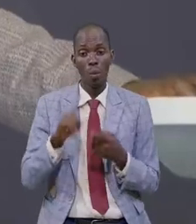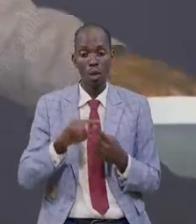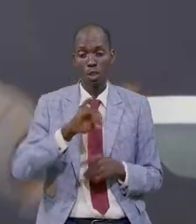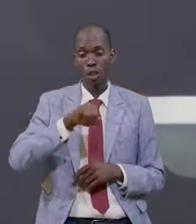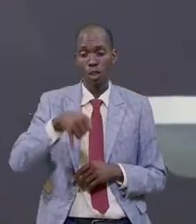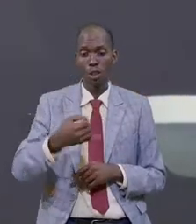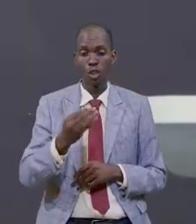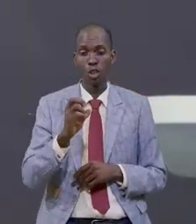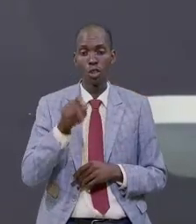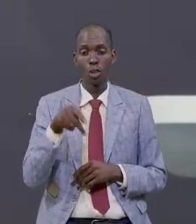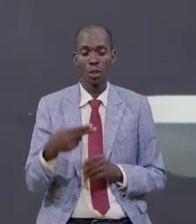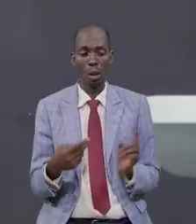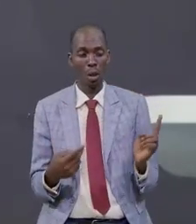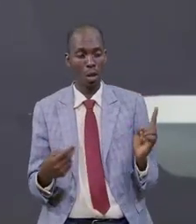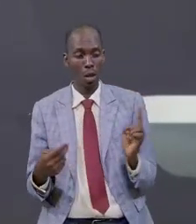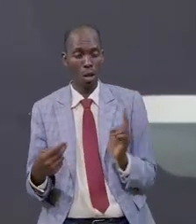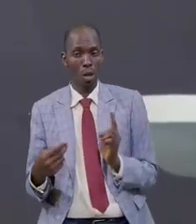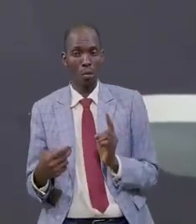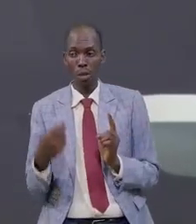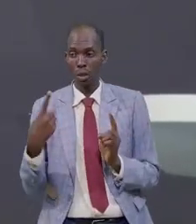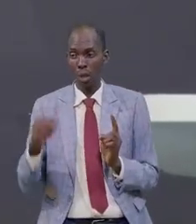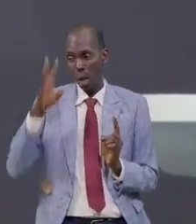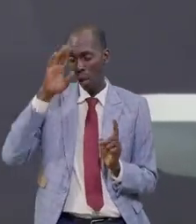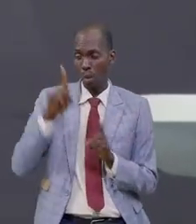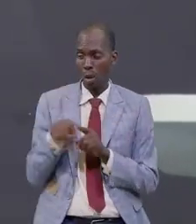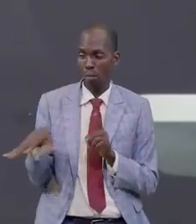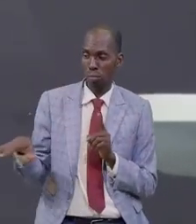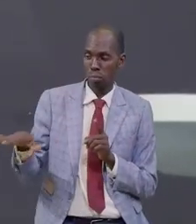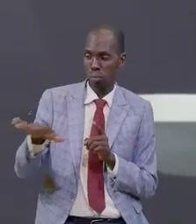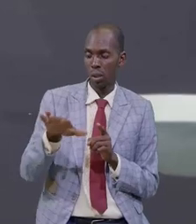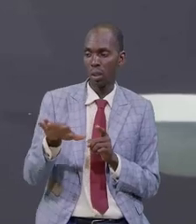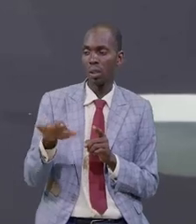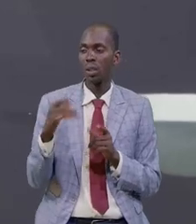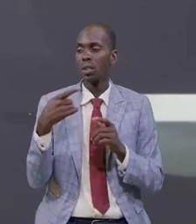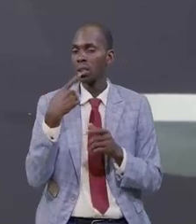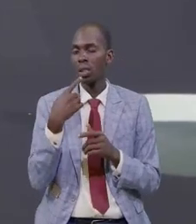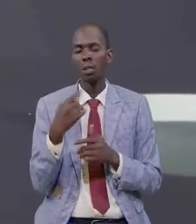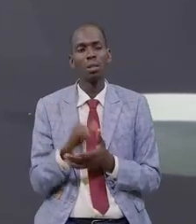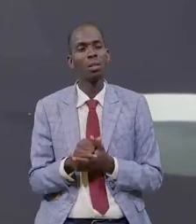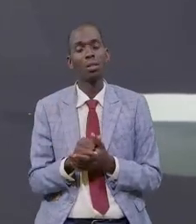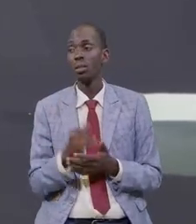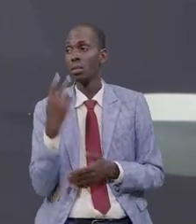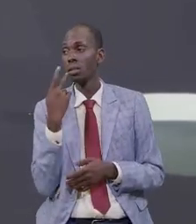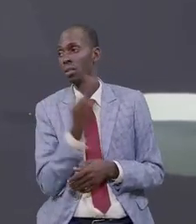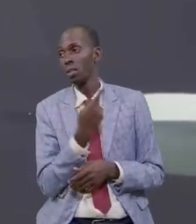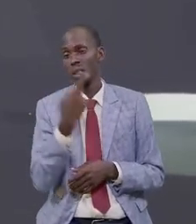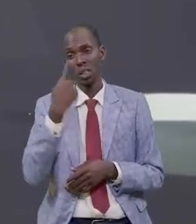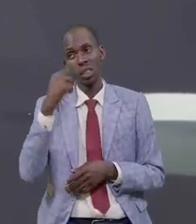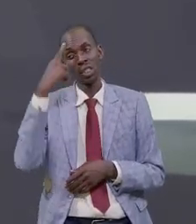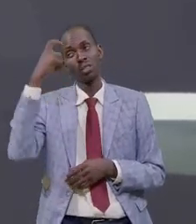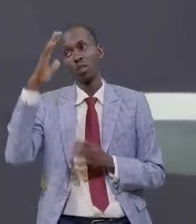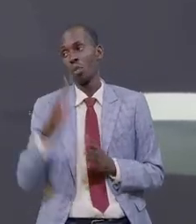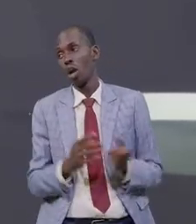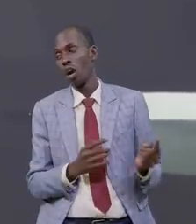le rêveur ils avait il avait ils avaient oublié son vrai nom on le prononçait plus son nom on